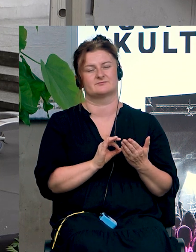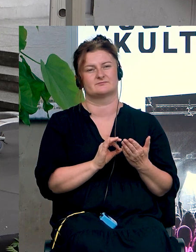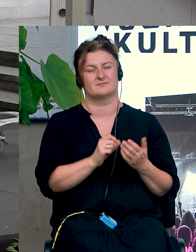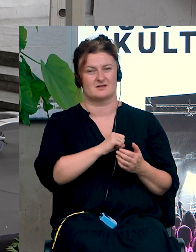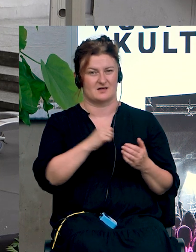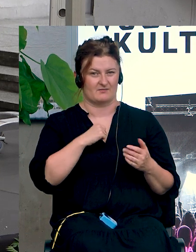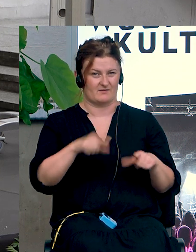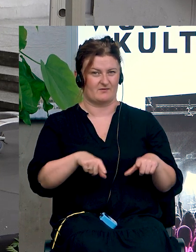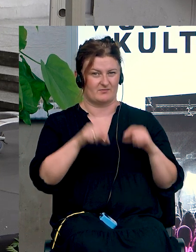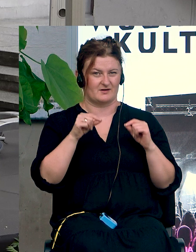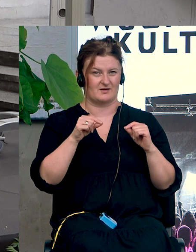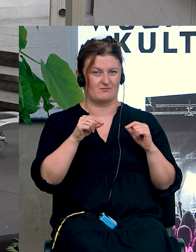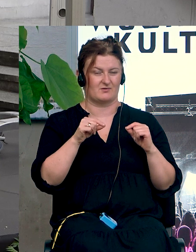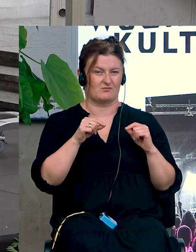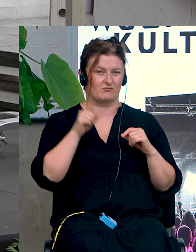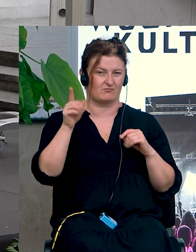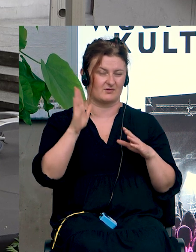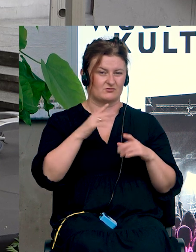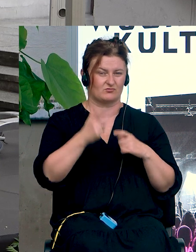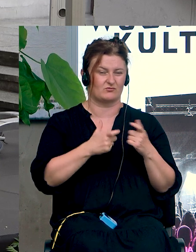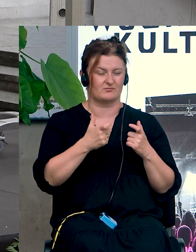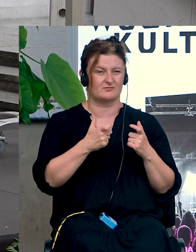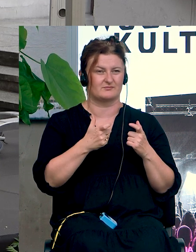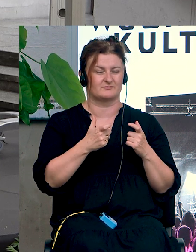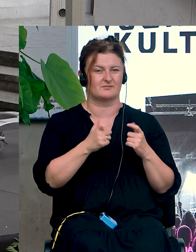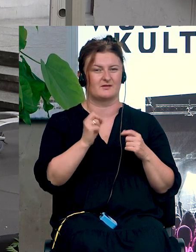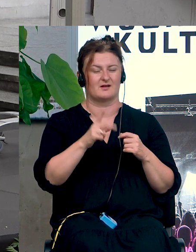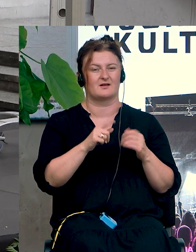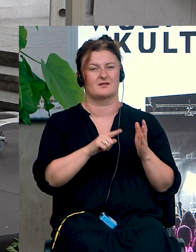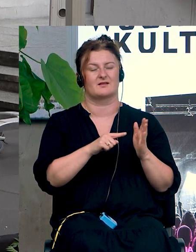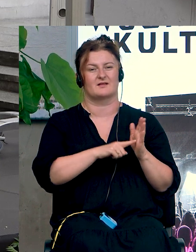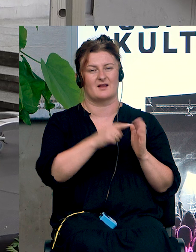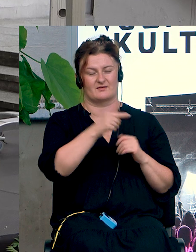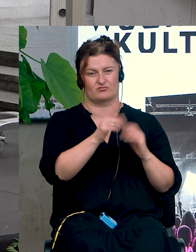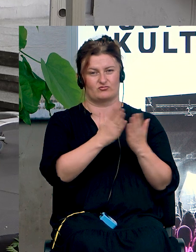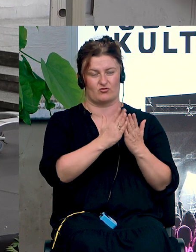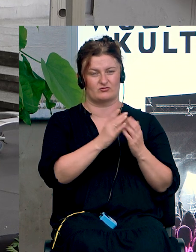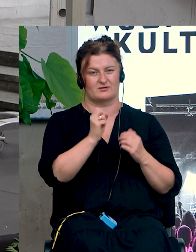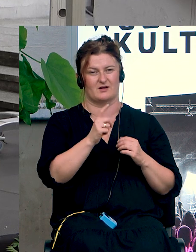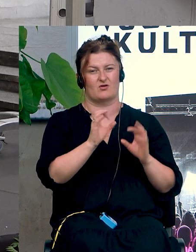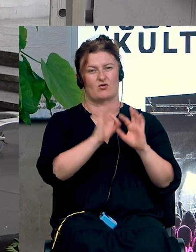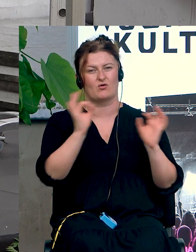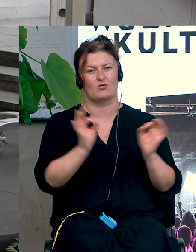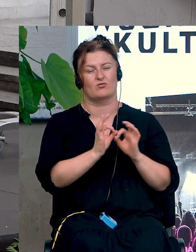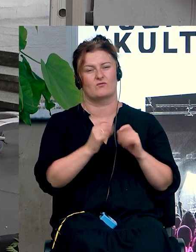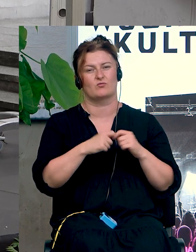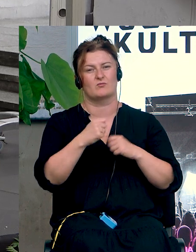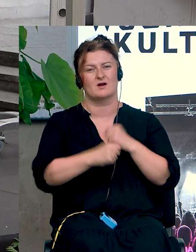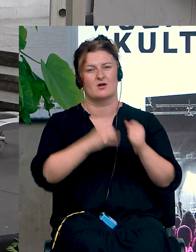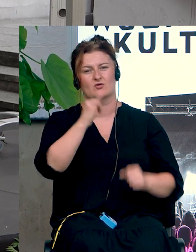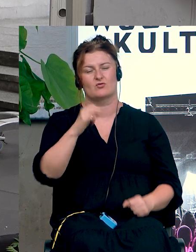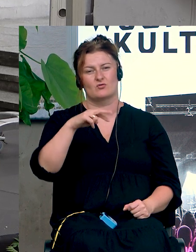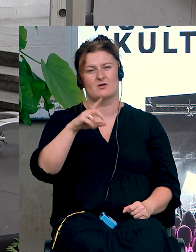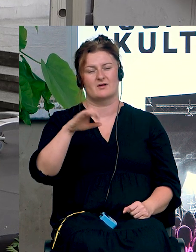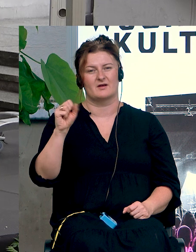sama wybrałaś, że ona będzie robić dla tej książki? Dla cієї книжки так, ale взагалі моя співпраця з Юлією Піліпчатіною не